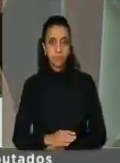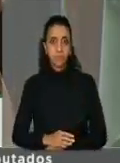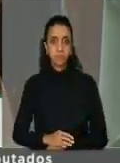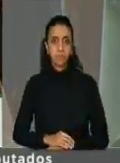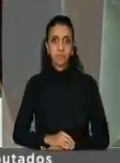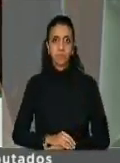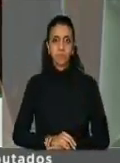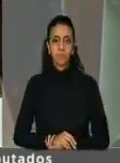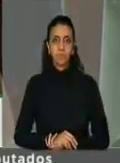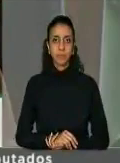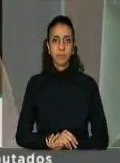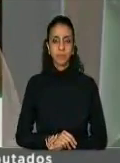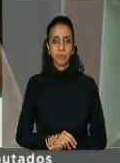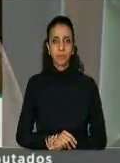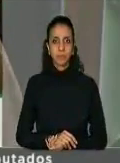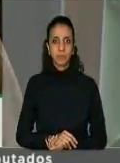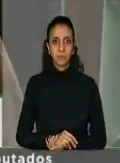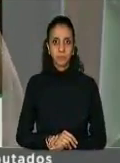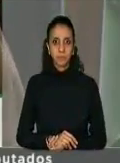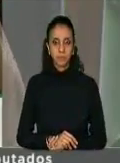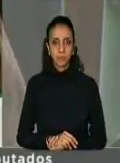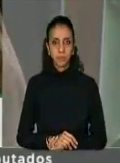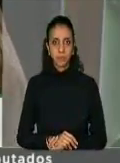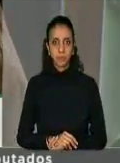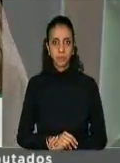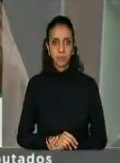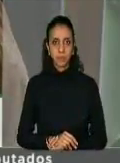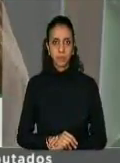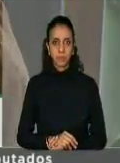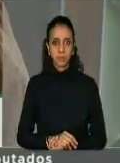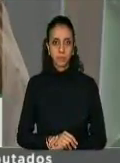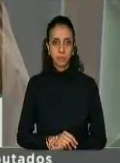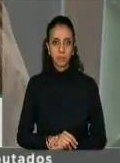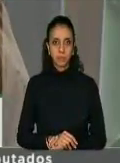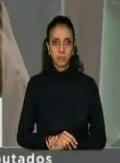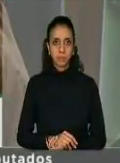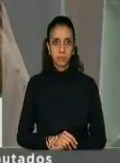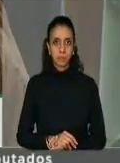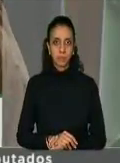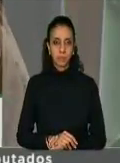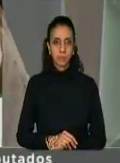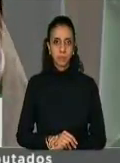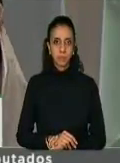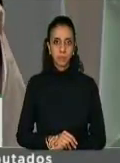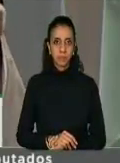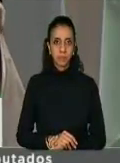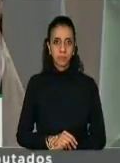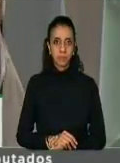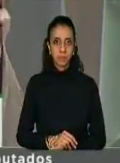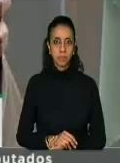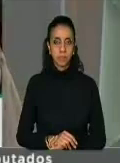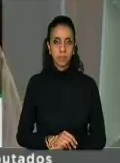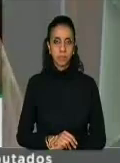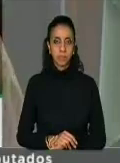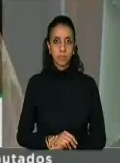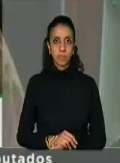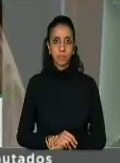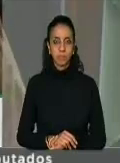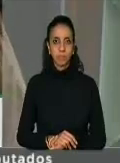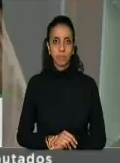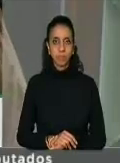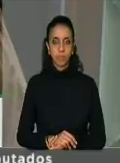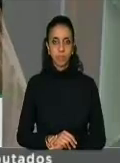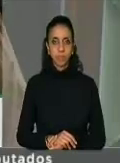والكلمة الثانية هي لإخواني المسلمين المقيمين في